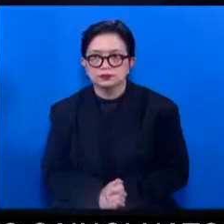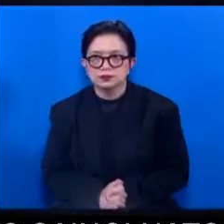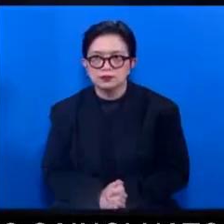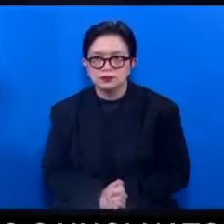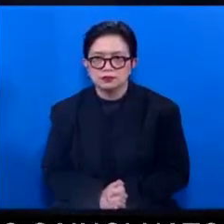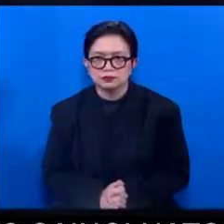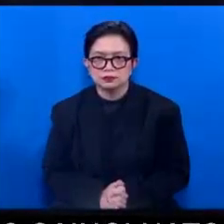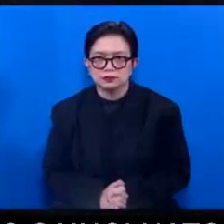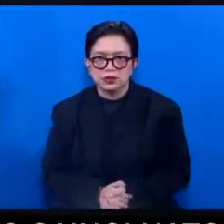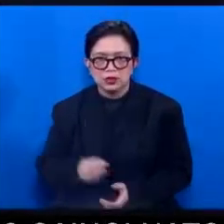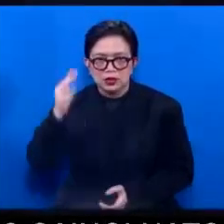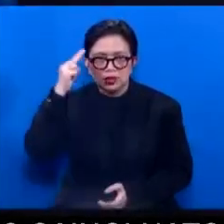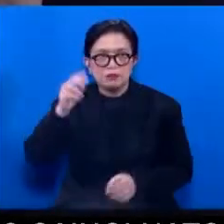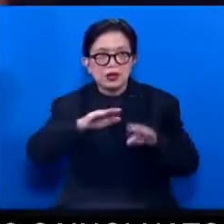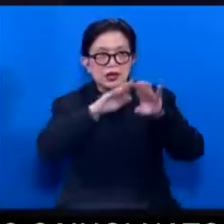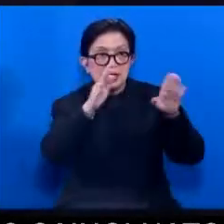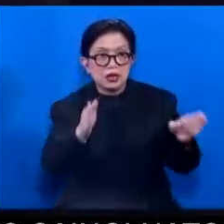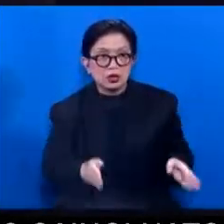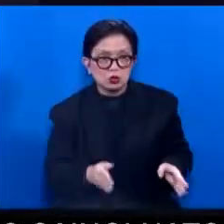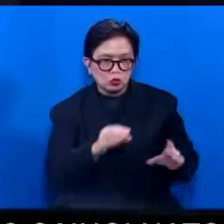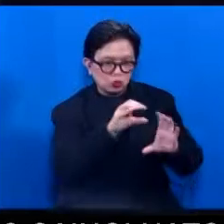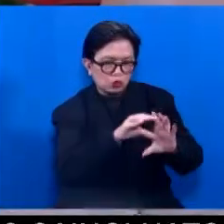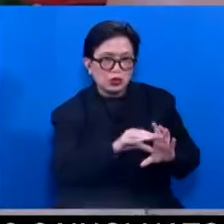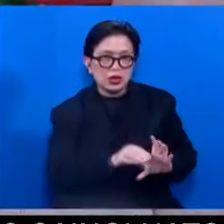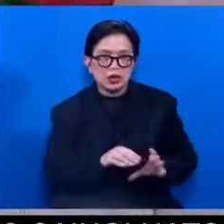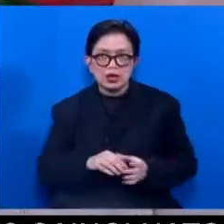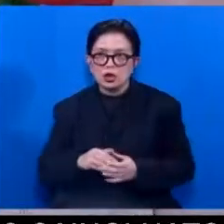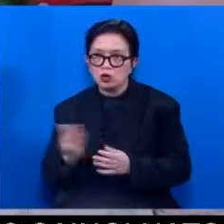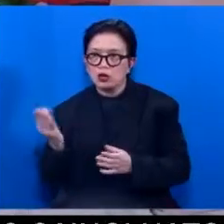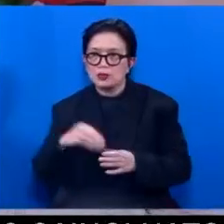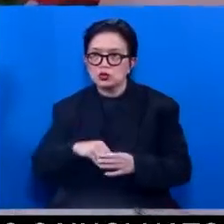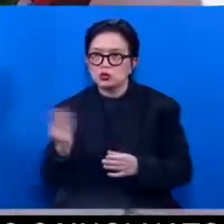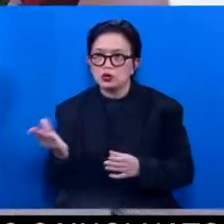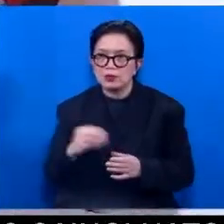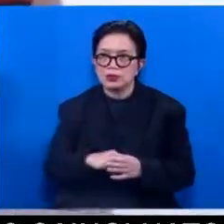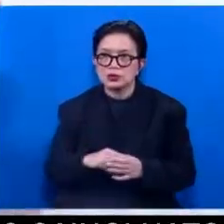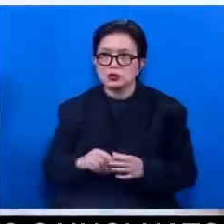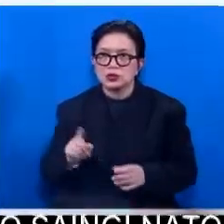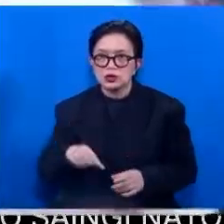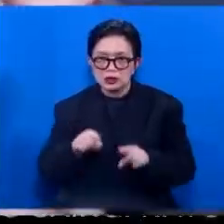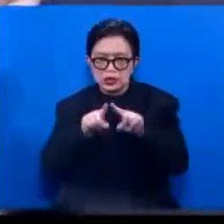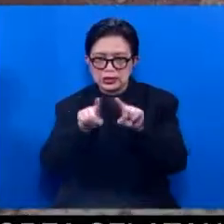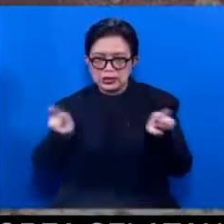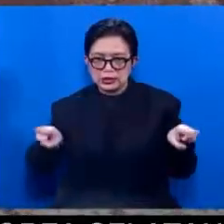Sementara itu, kepala gudang mengaku keluar masuknya minyak goreng dari gudang berdasarkan order. Ini 16